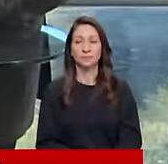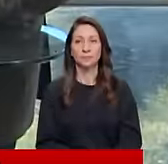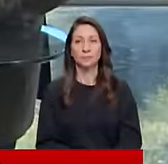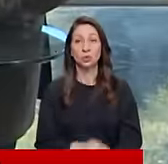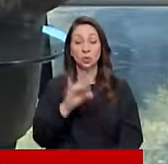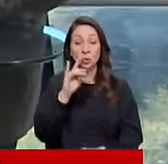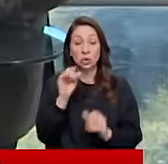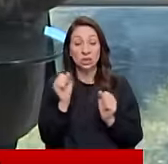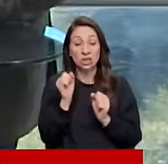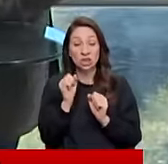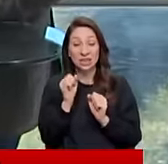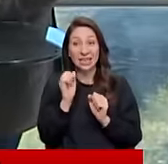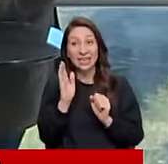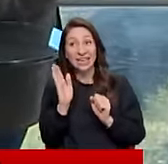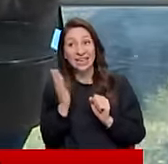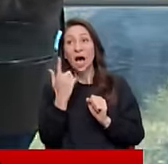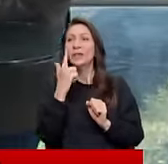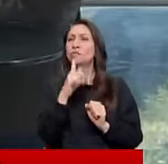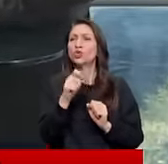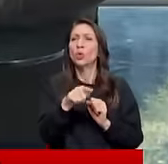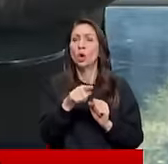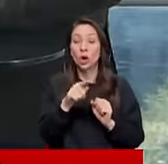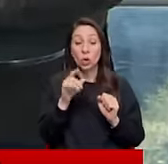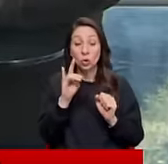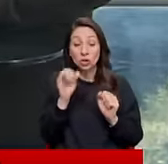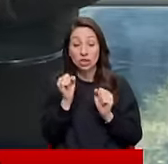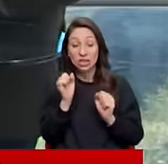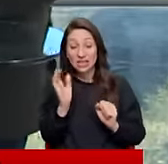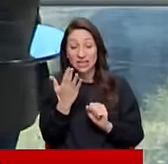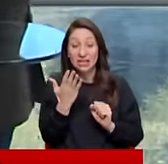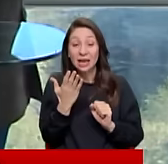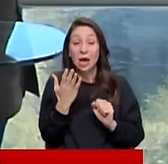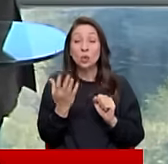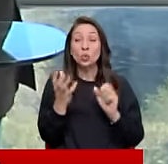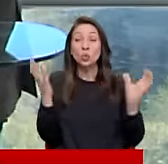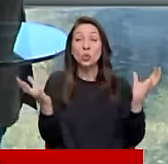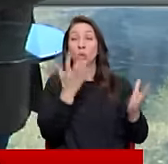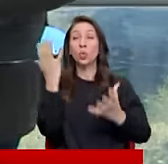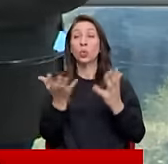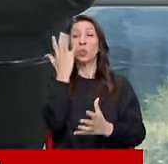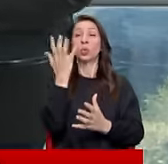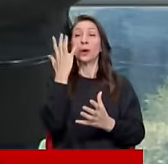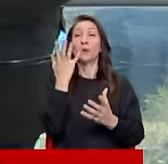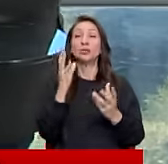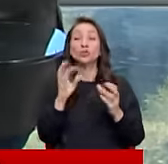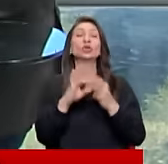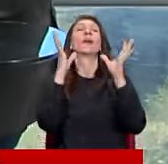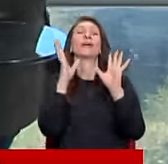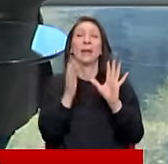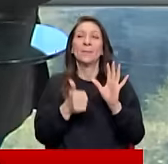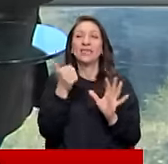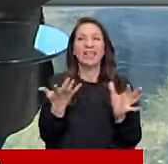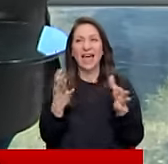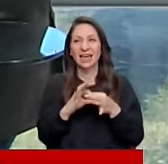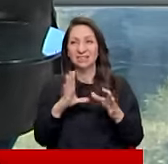Kurt kışı geçirdi, bir de ayaz yedi. Atlatamadı. Kuş. Ve atlatamadı. Şimdi de başkanla ne alakası var diyor.